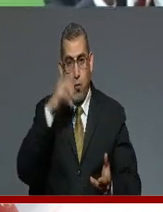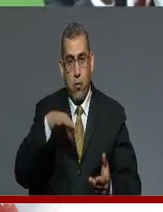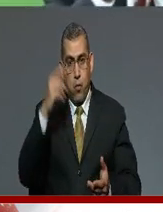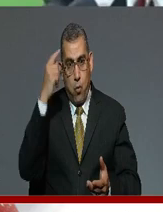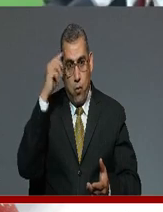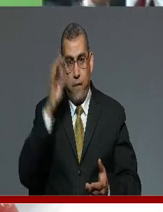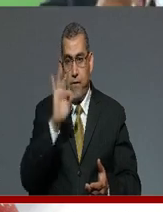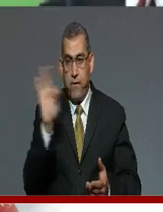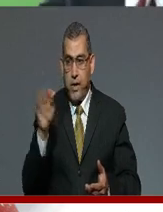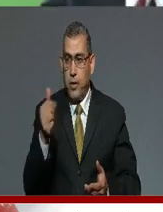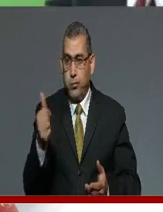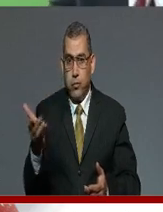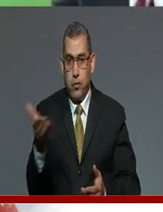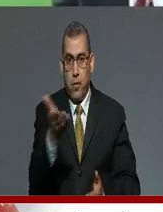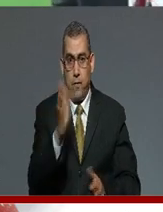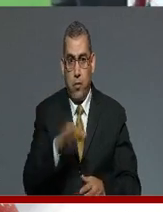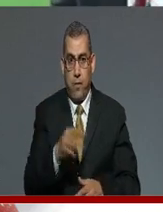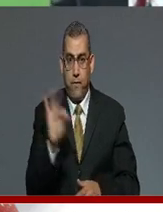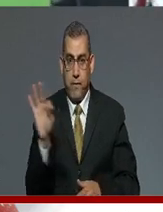الفرنسيه